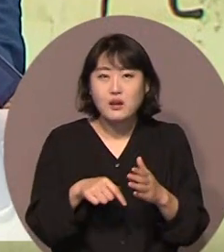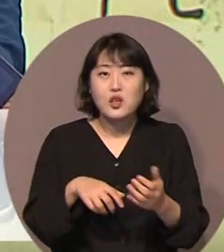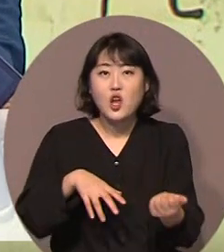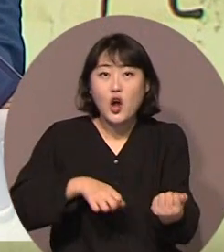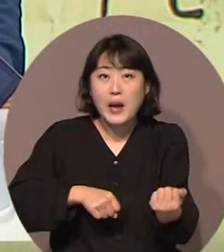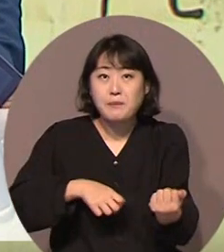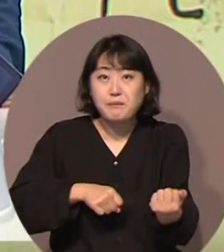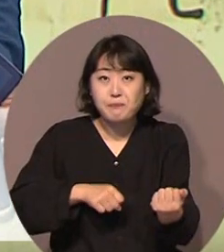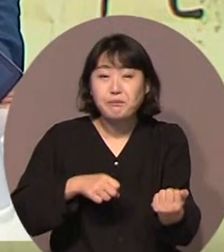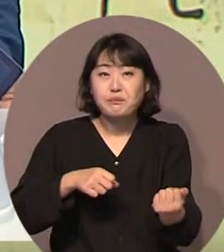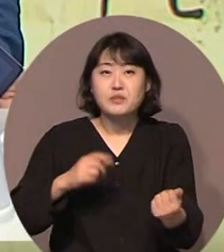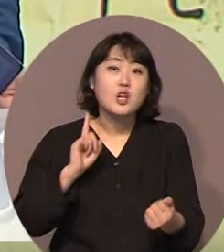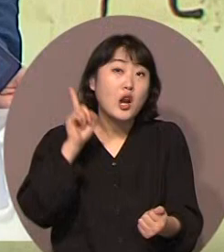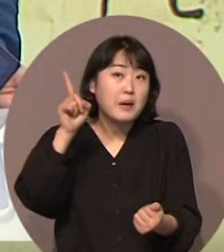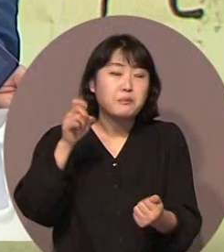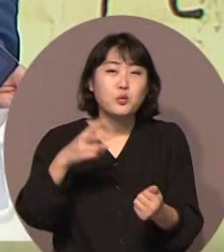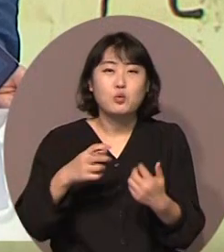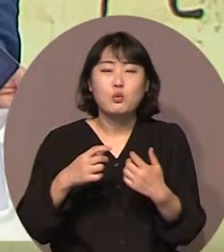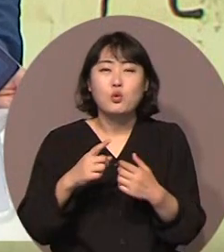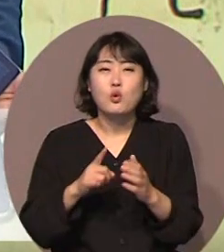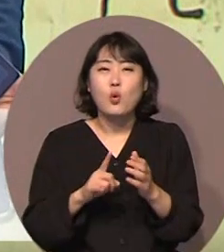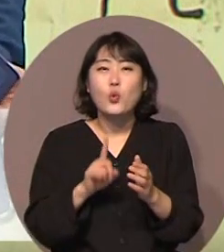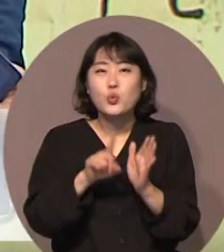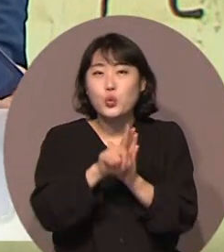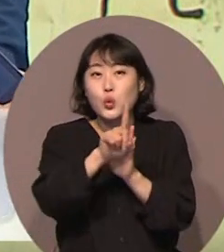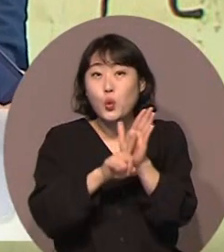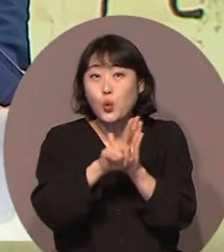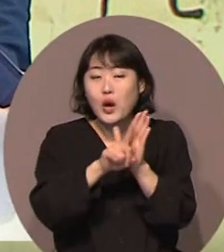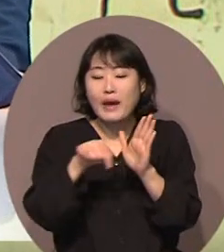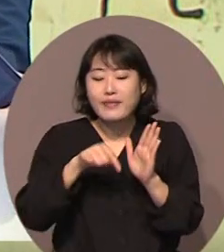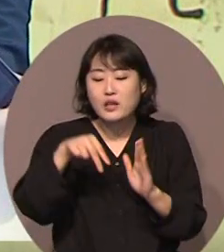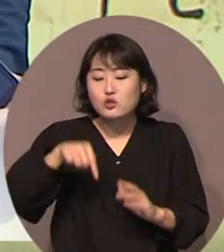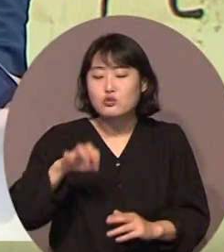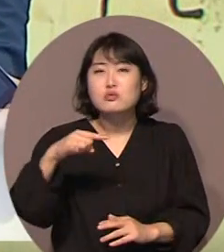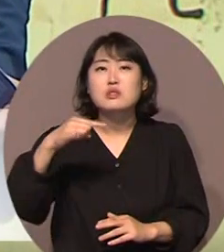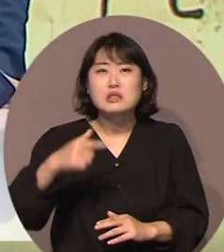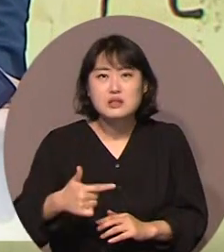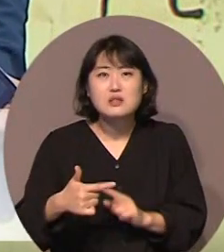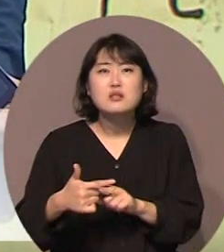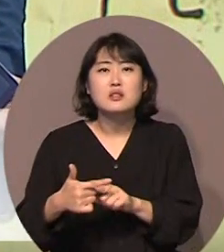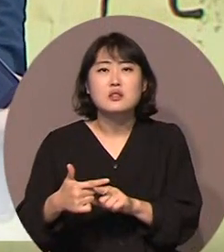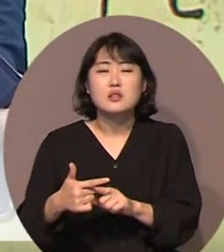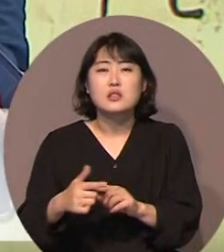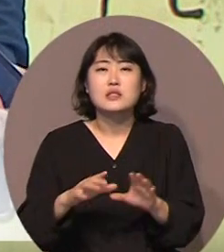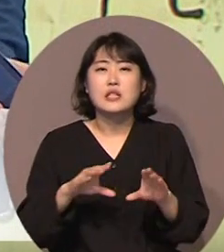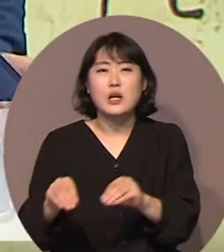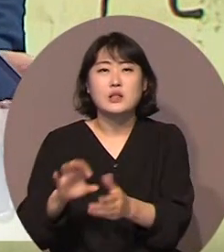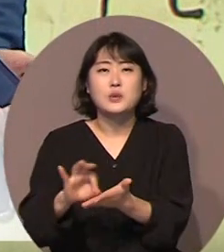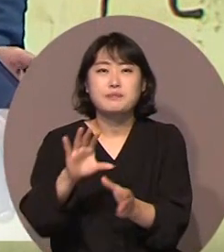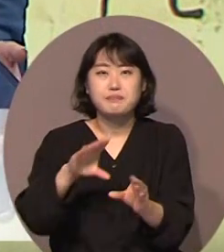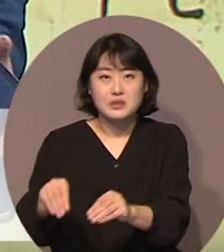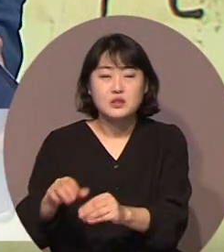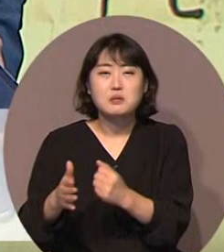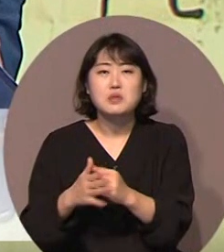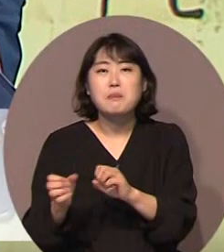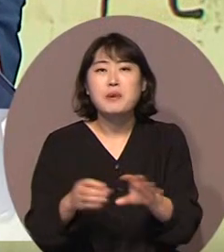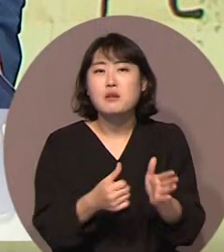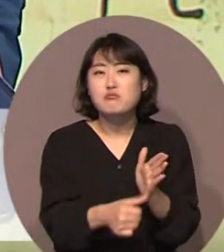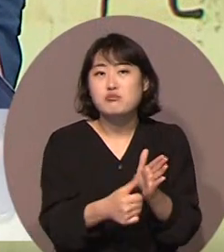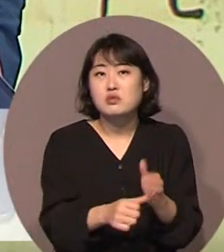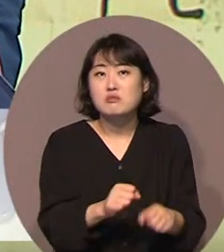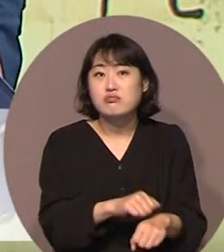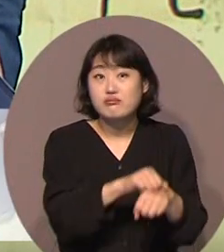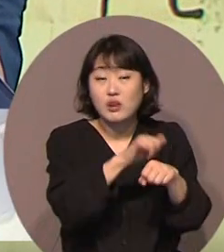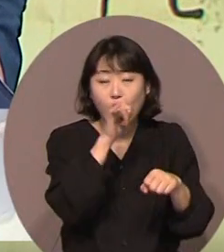의료기관에서는 약 23,000개의 수은 함유 폐기물이 발생했는데요 s1의 경우 독성 물질이라